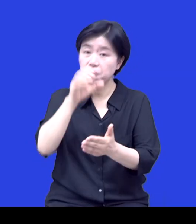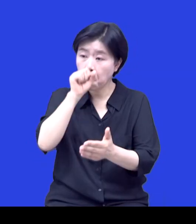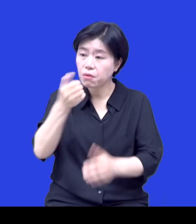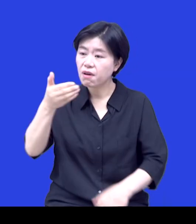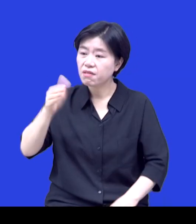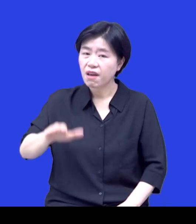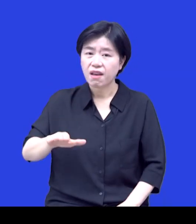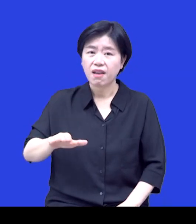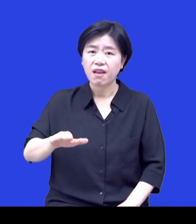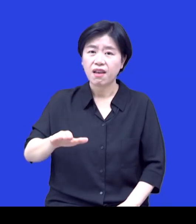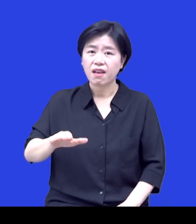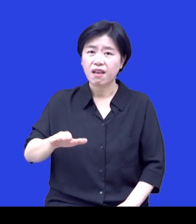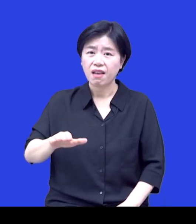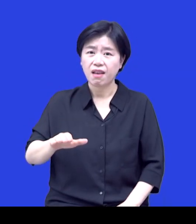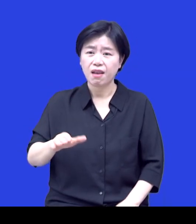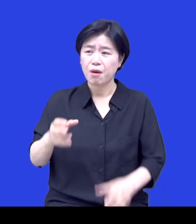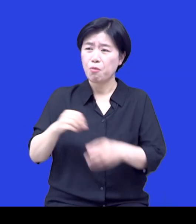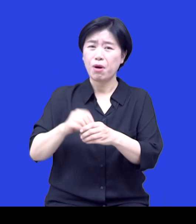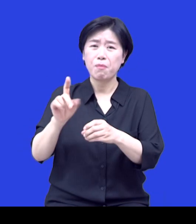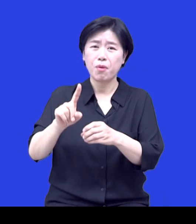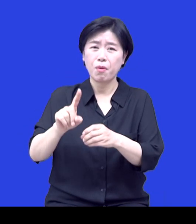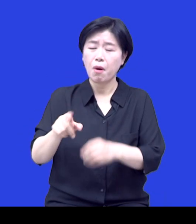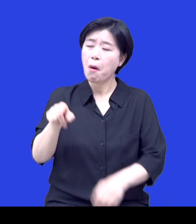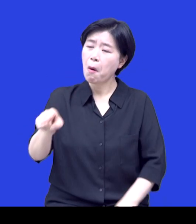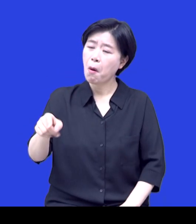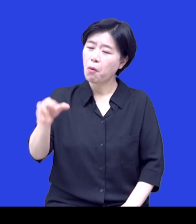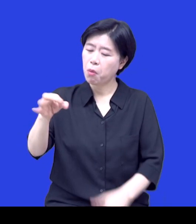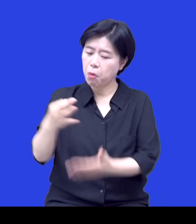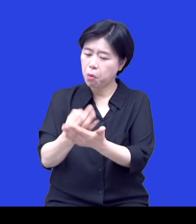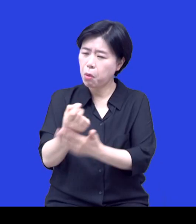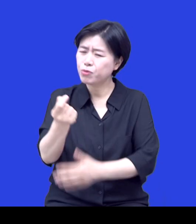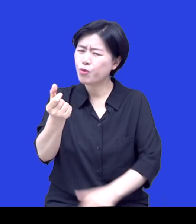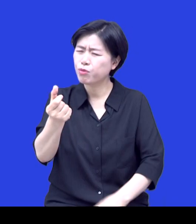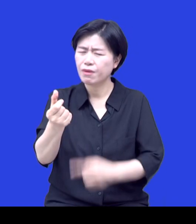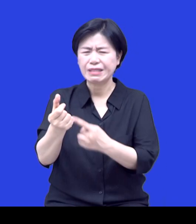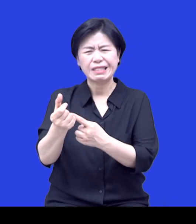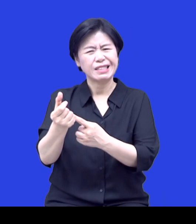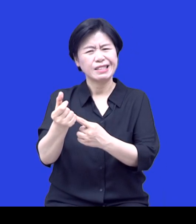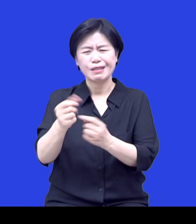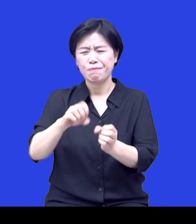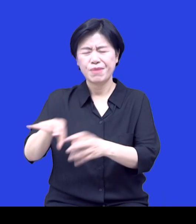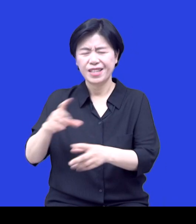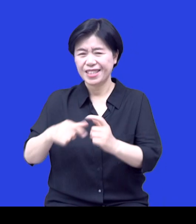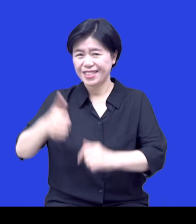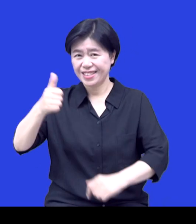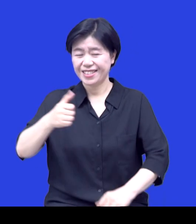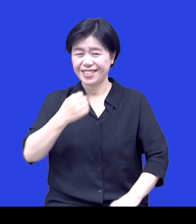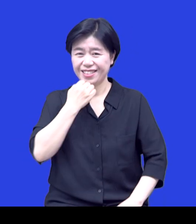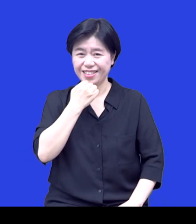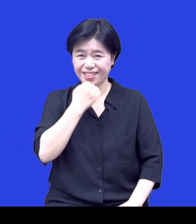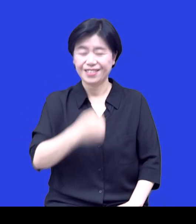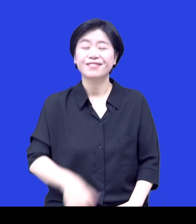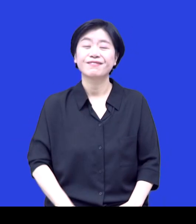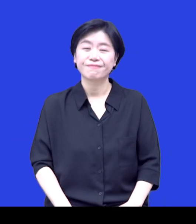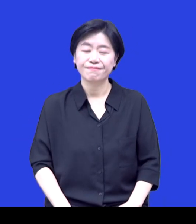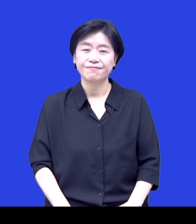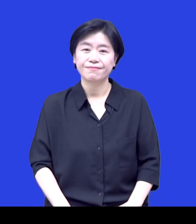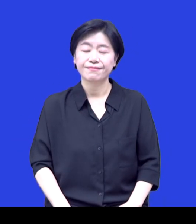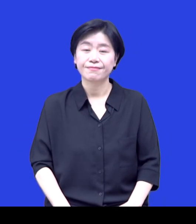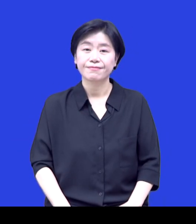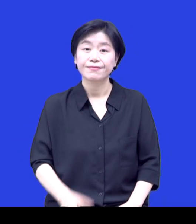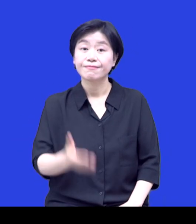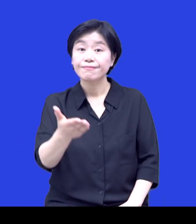벌지. 사실이니까. 그럼 어떨 때 가장 목회자로서 좀 네네. 행복하고 보람을 느끼세요?